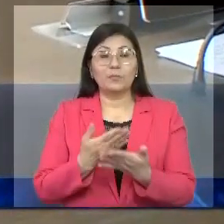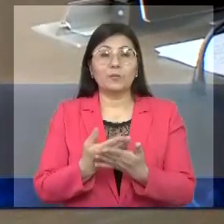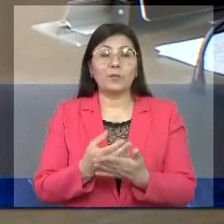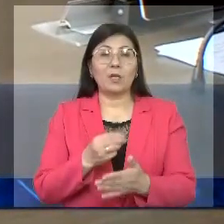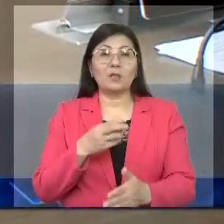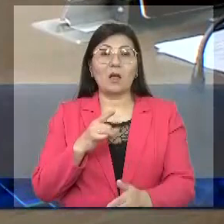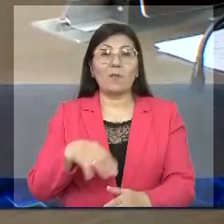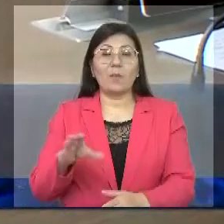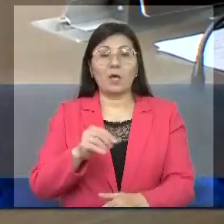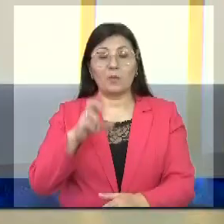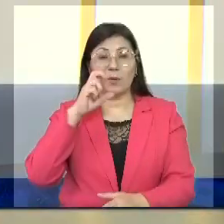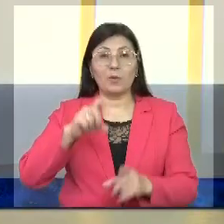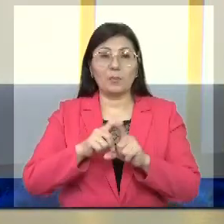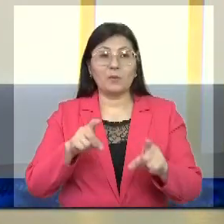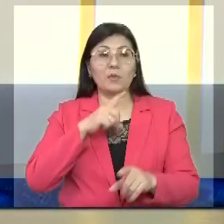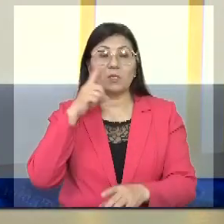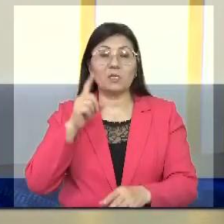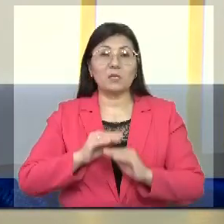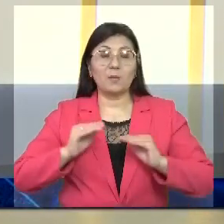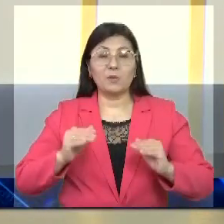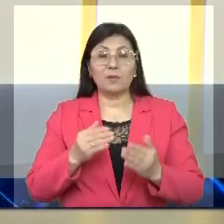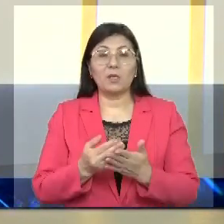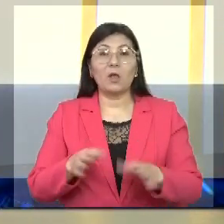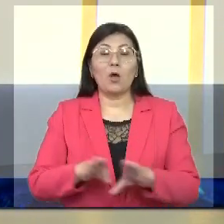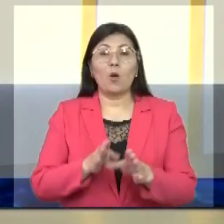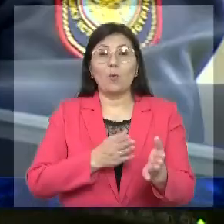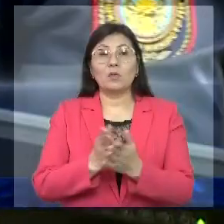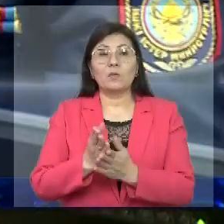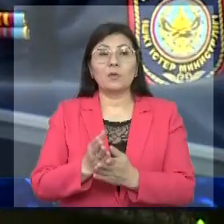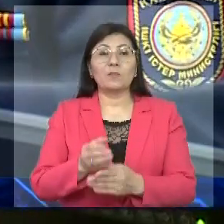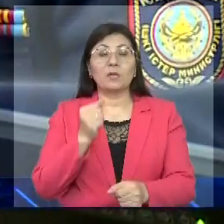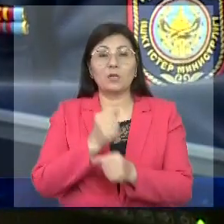Шахаров барлық мемлекеттік органдарға жастар мен оқушылар арасында осы бағыттағы